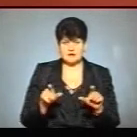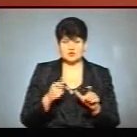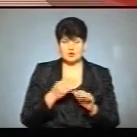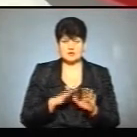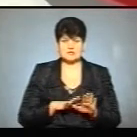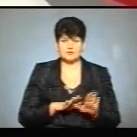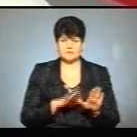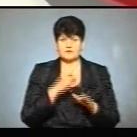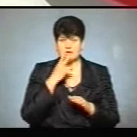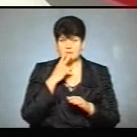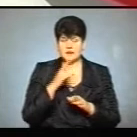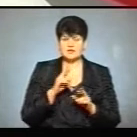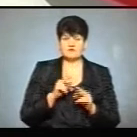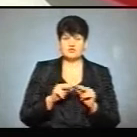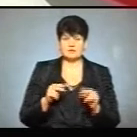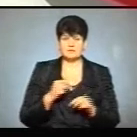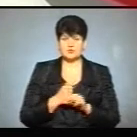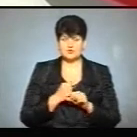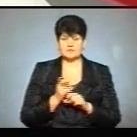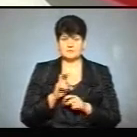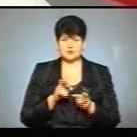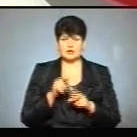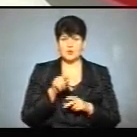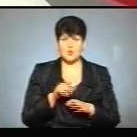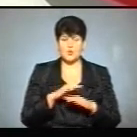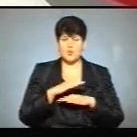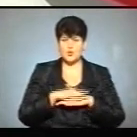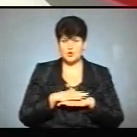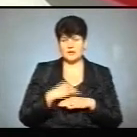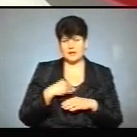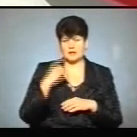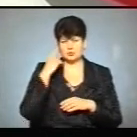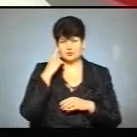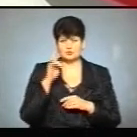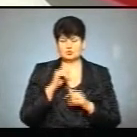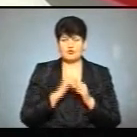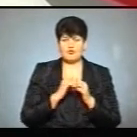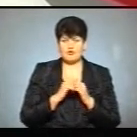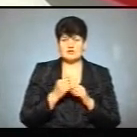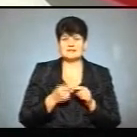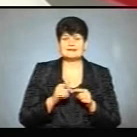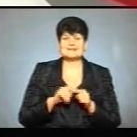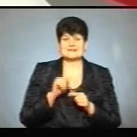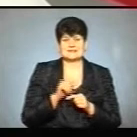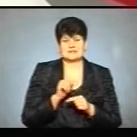як вчитель працює, вони відвідують його уроки. То я думаю, що